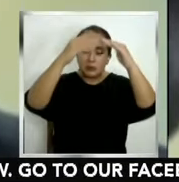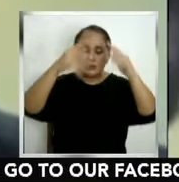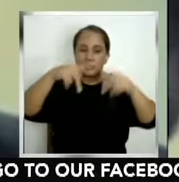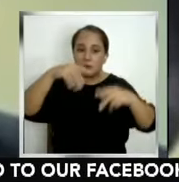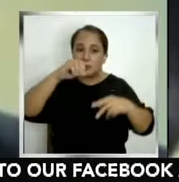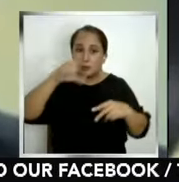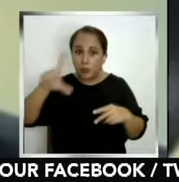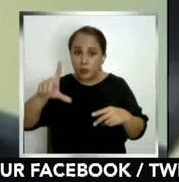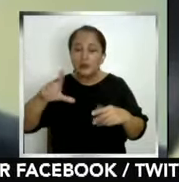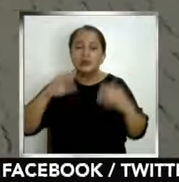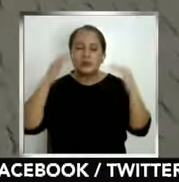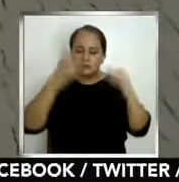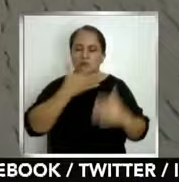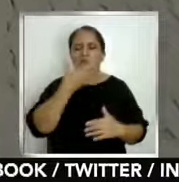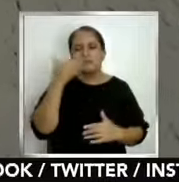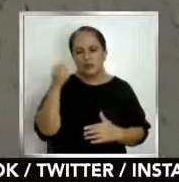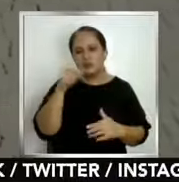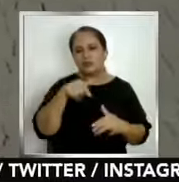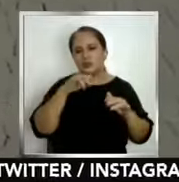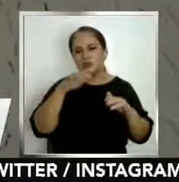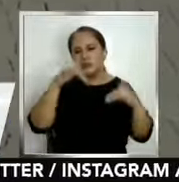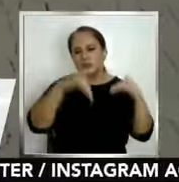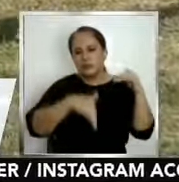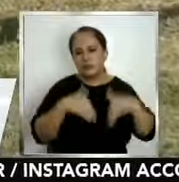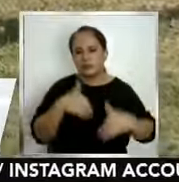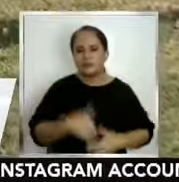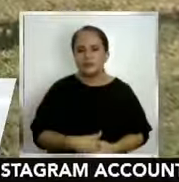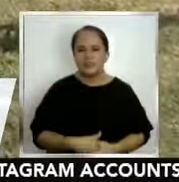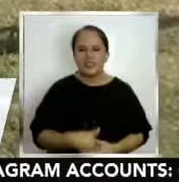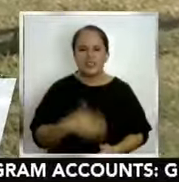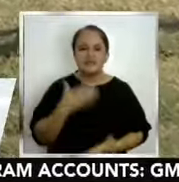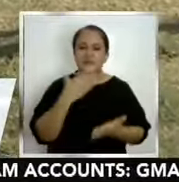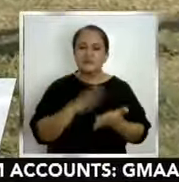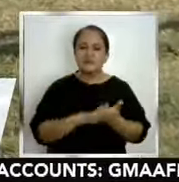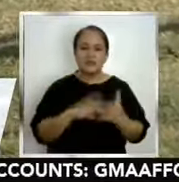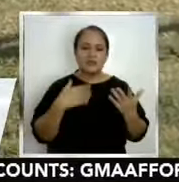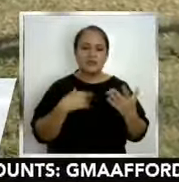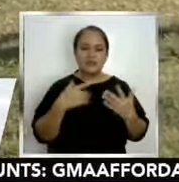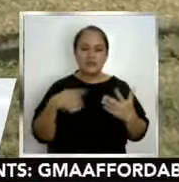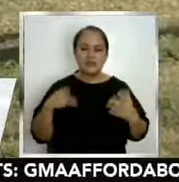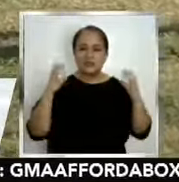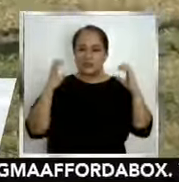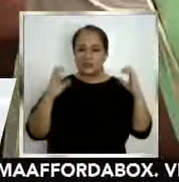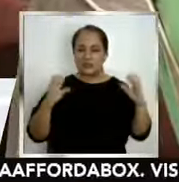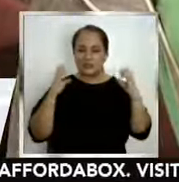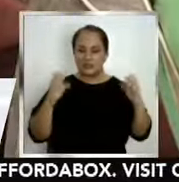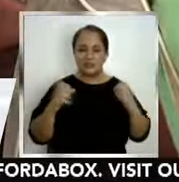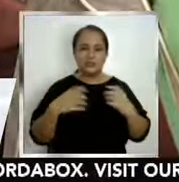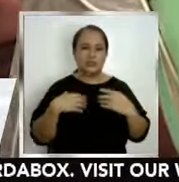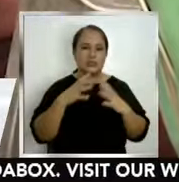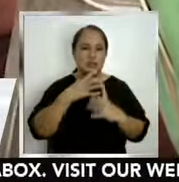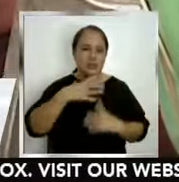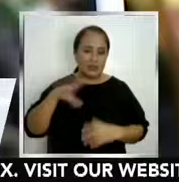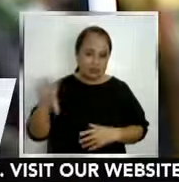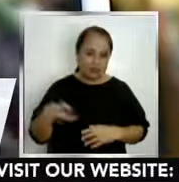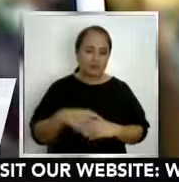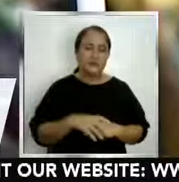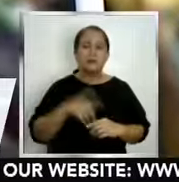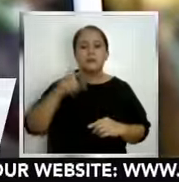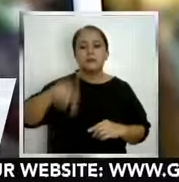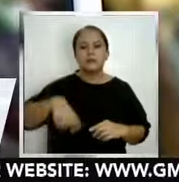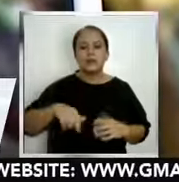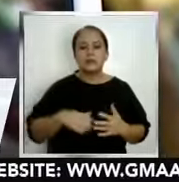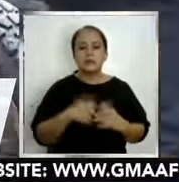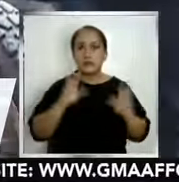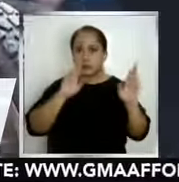mas maganda doon maliligo. Masama rin ang iba pang forma ng exercise kung sobrang ngayong tag-init. Dapat alisto din sa mga sintomas